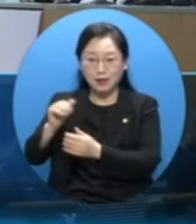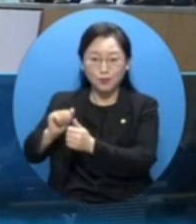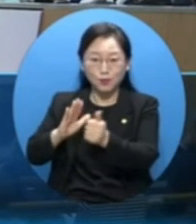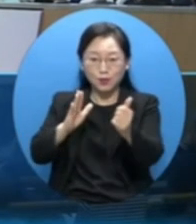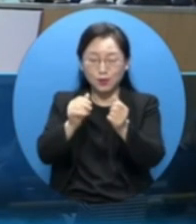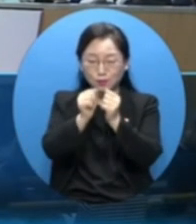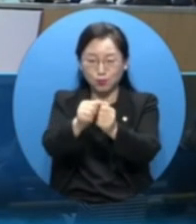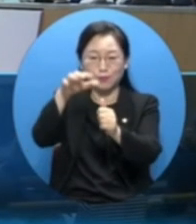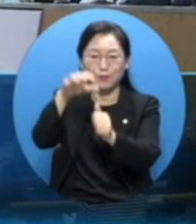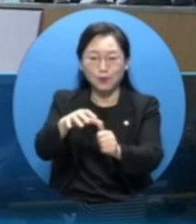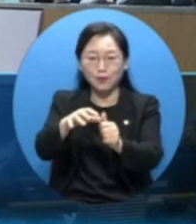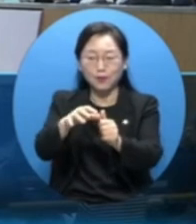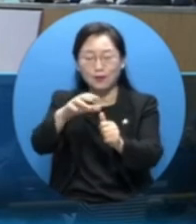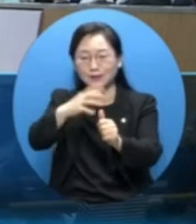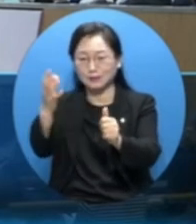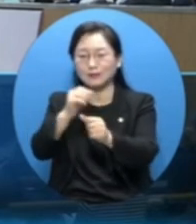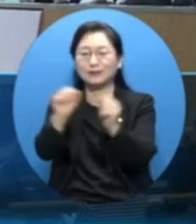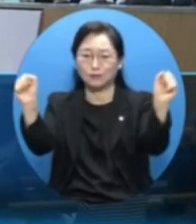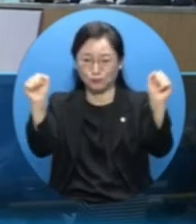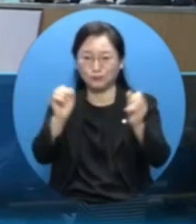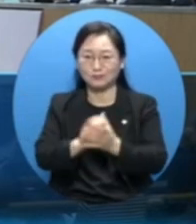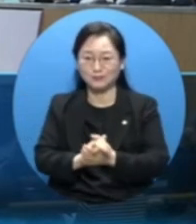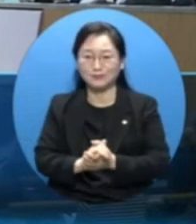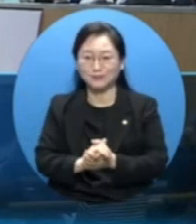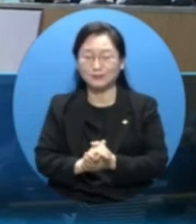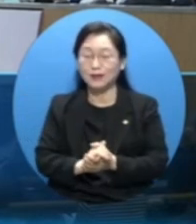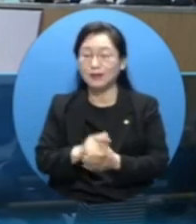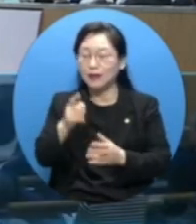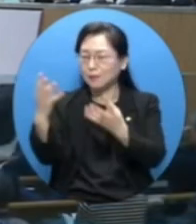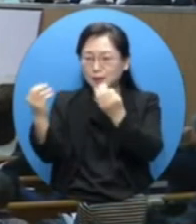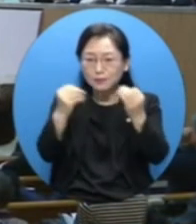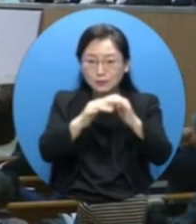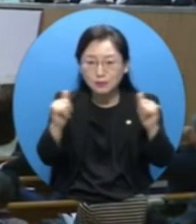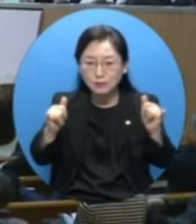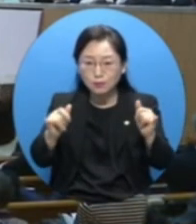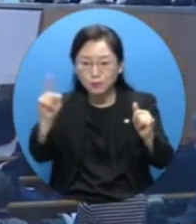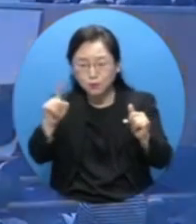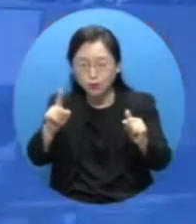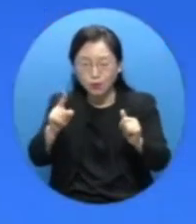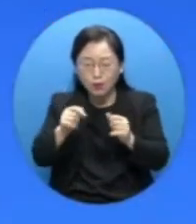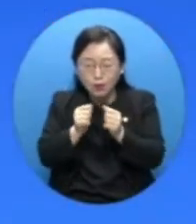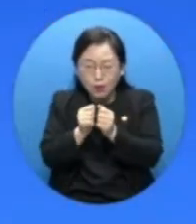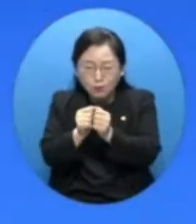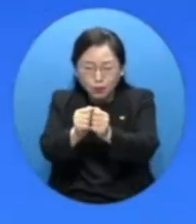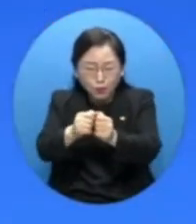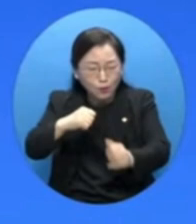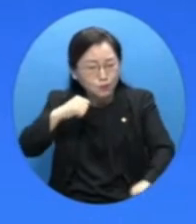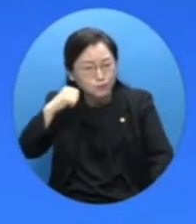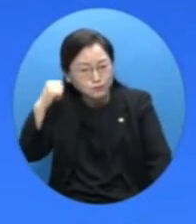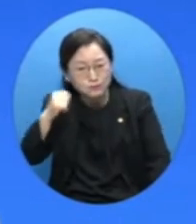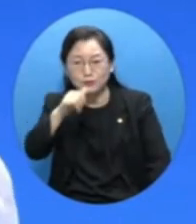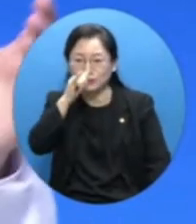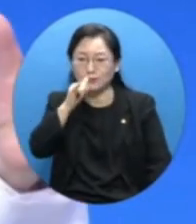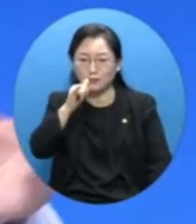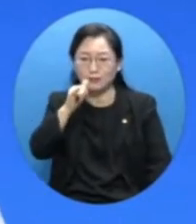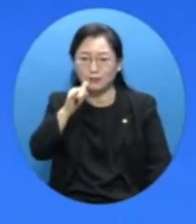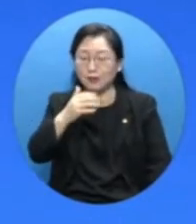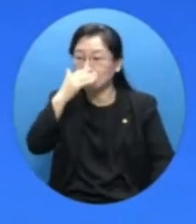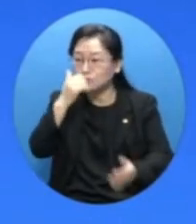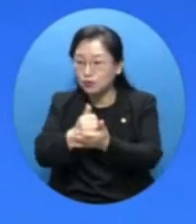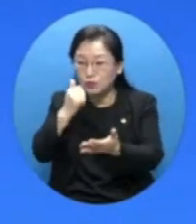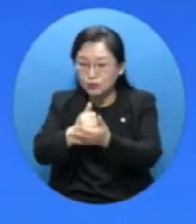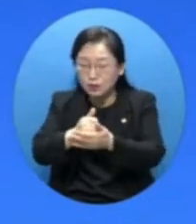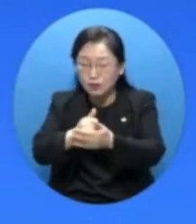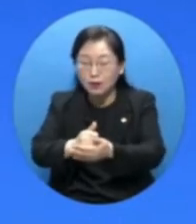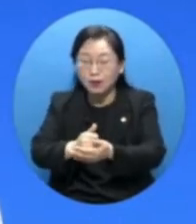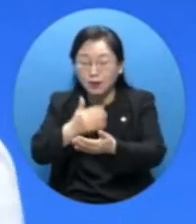보내사 풀어진 자에게 자유를. 이상 수많은 사람들이 무언가의 포로가 되어 살고 있습니다. 죄의 포로가 되어